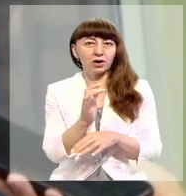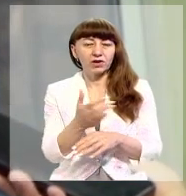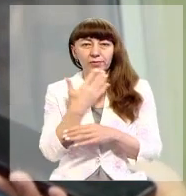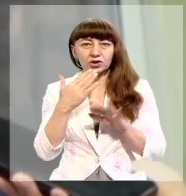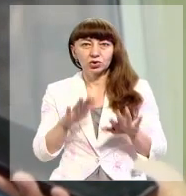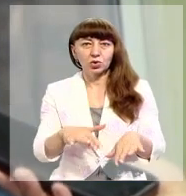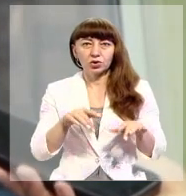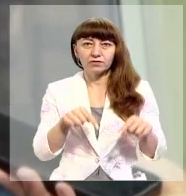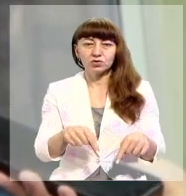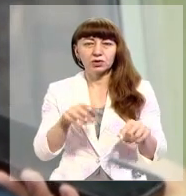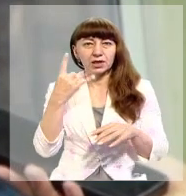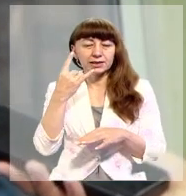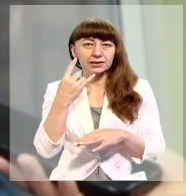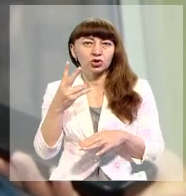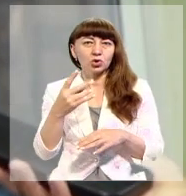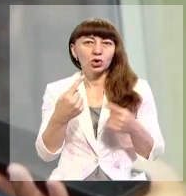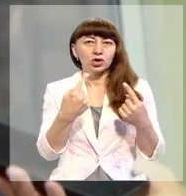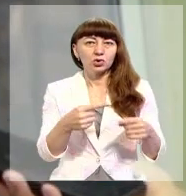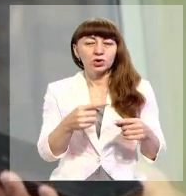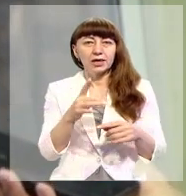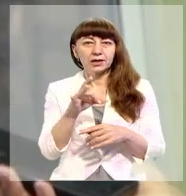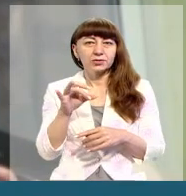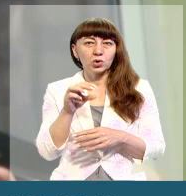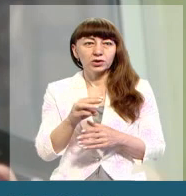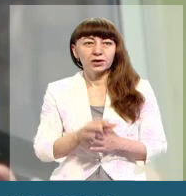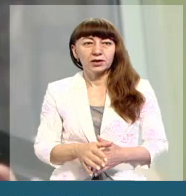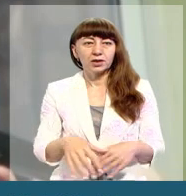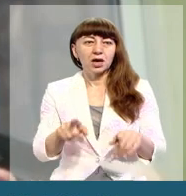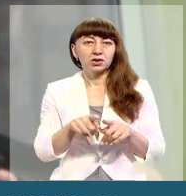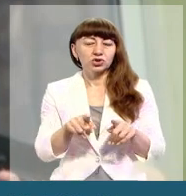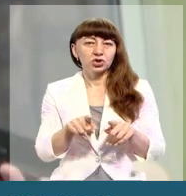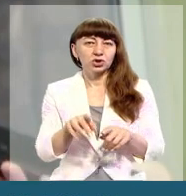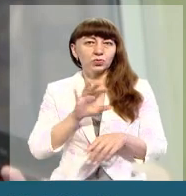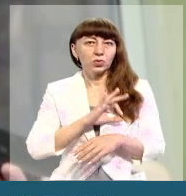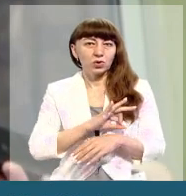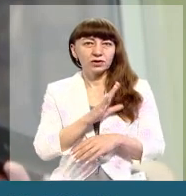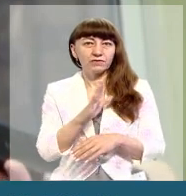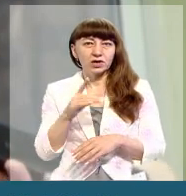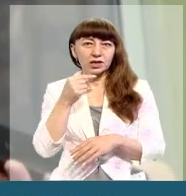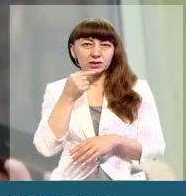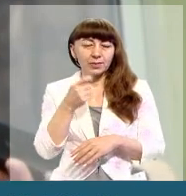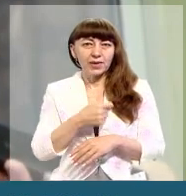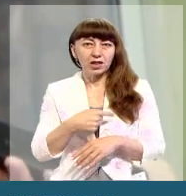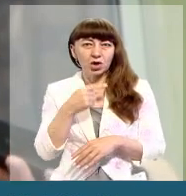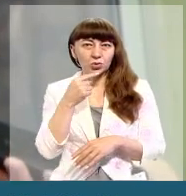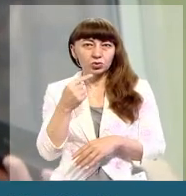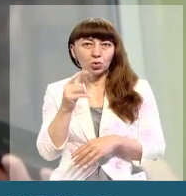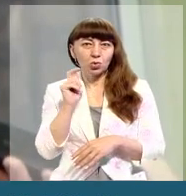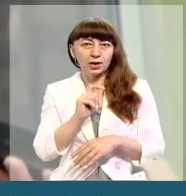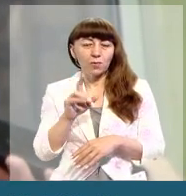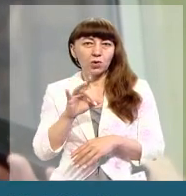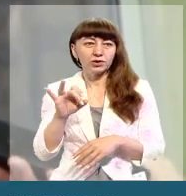Қазір осы шығарып отырған продукциямыз Қазақстанның ішкі нарығында ғана емес, қазіргі экспортқа да жіберіп